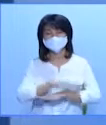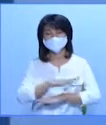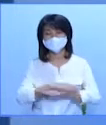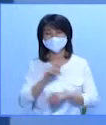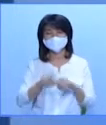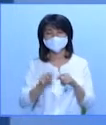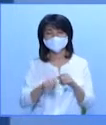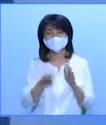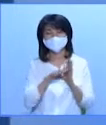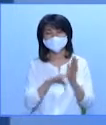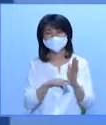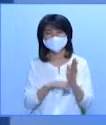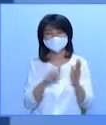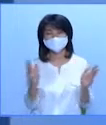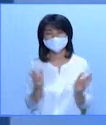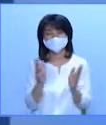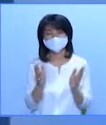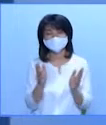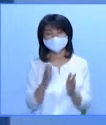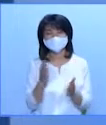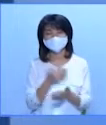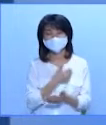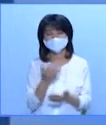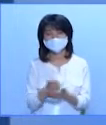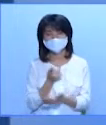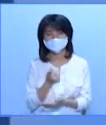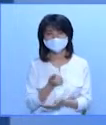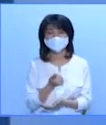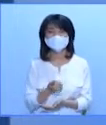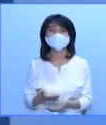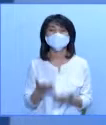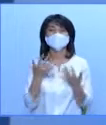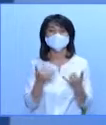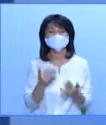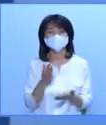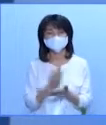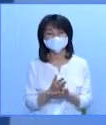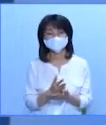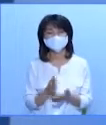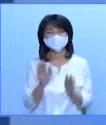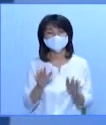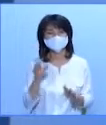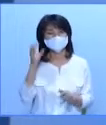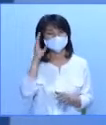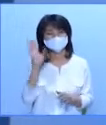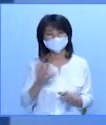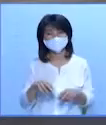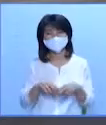карантин режимінің сақталуын қадағалайды. Әйтсе де ережеге бағынбай жататындар да бар. Келесі сюжетке назар